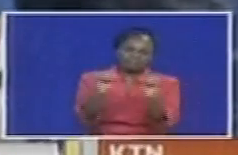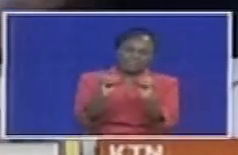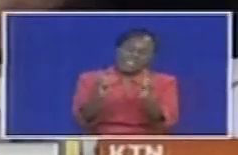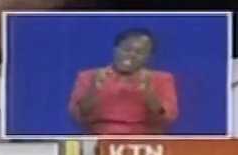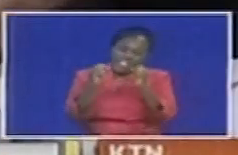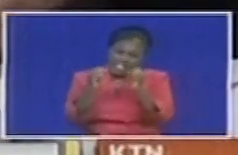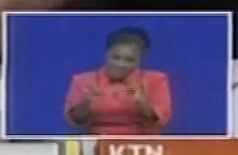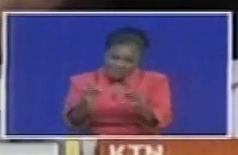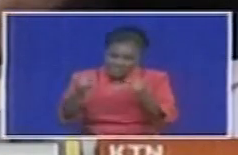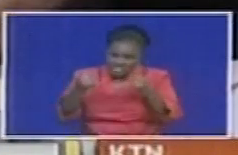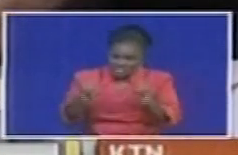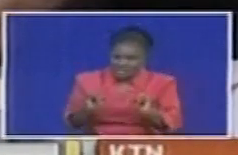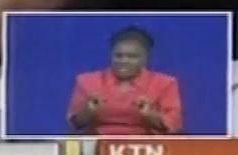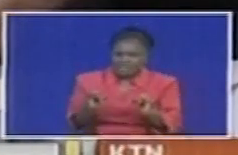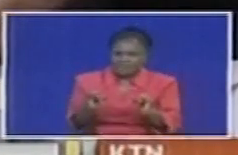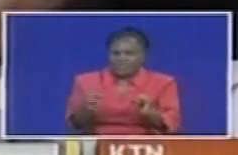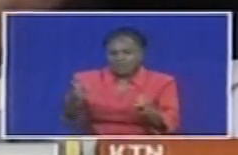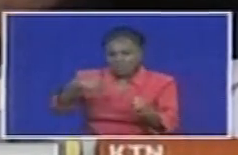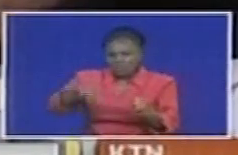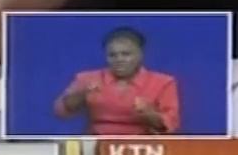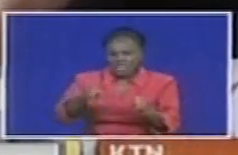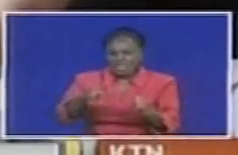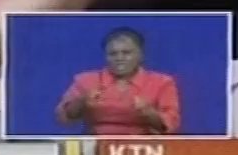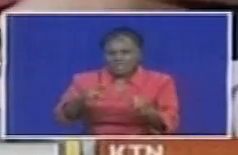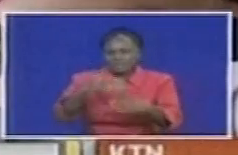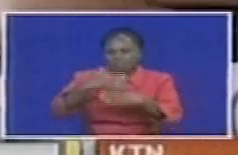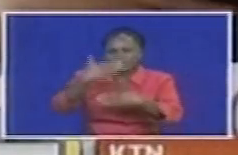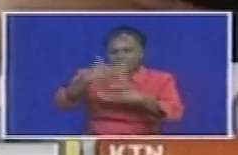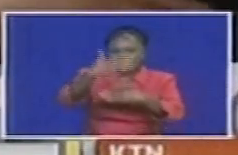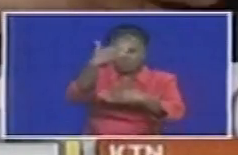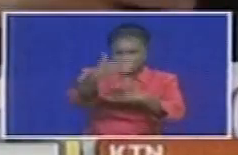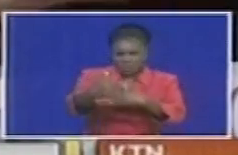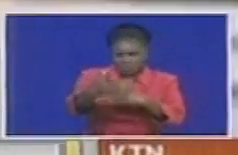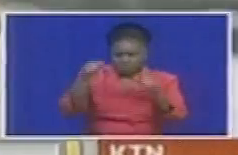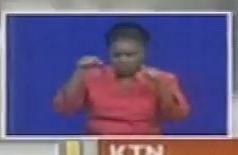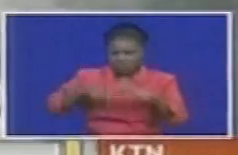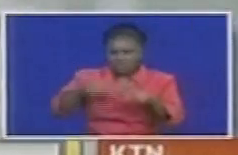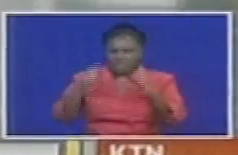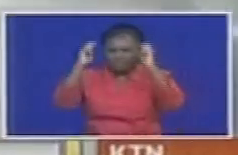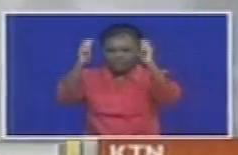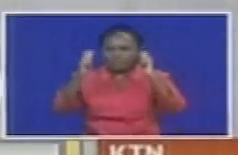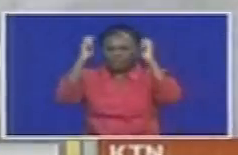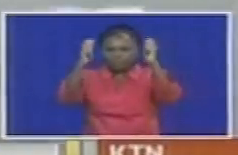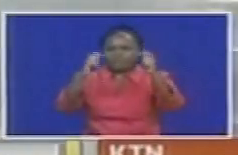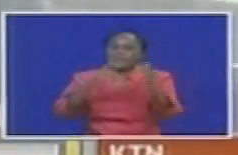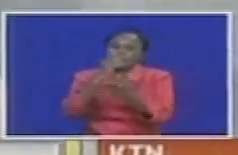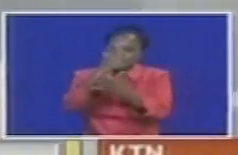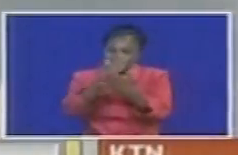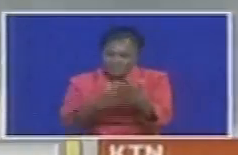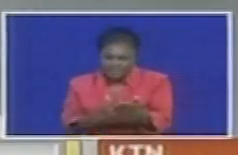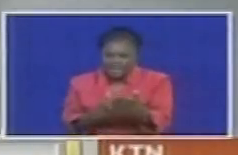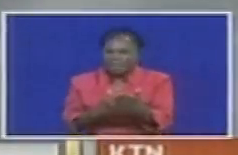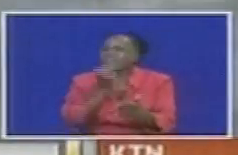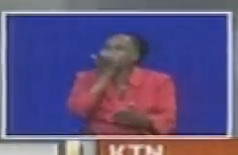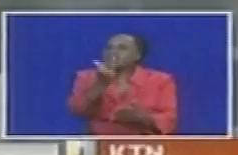watajaribu. We have opted to postpone today's procession. Baadhi walipokaidi